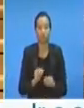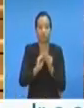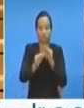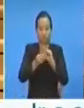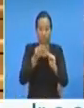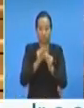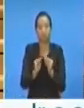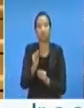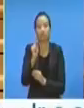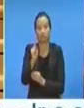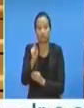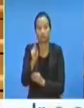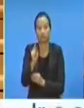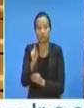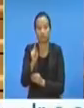ว